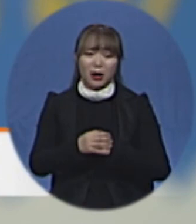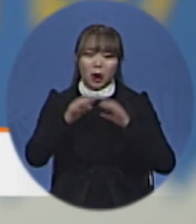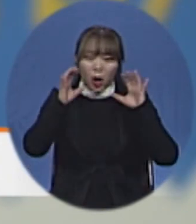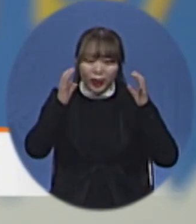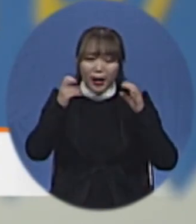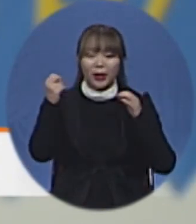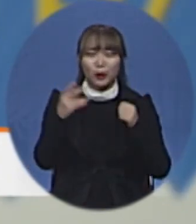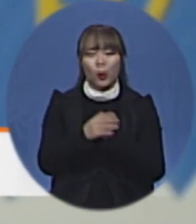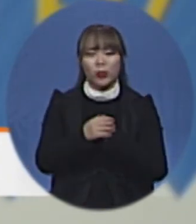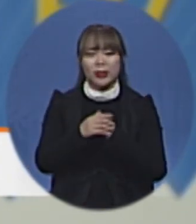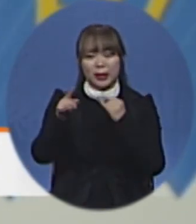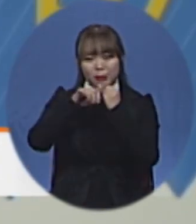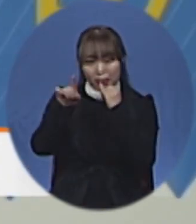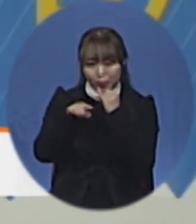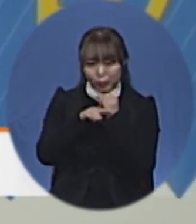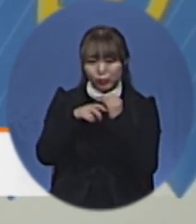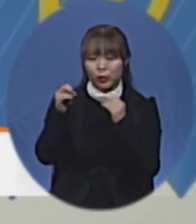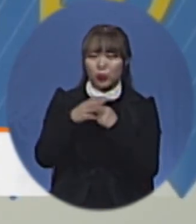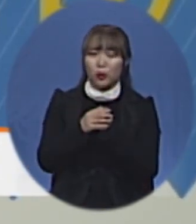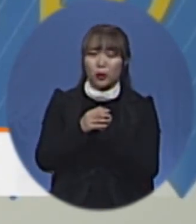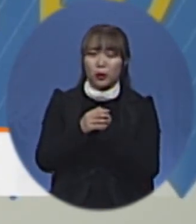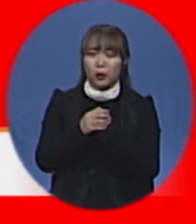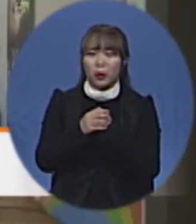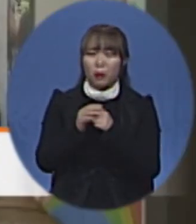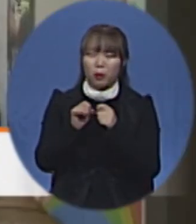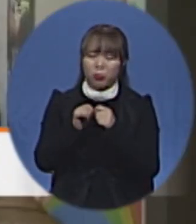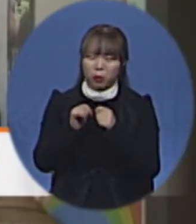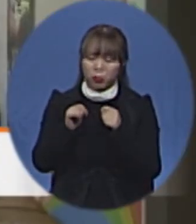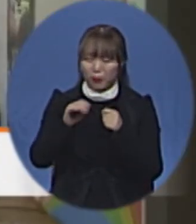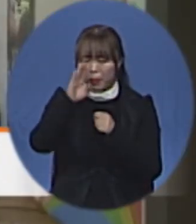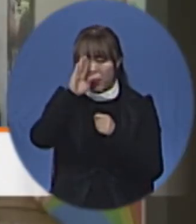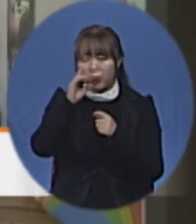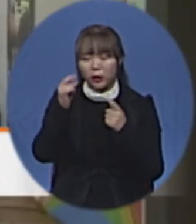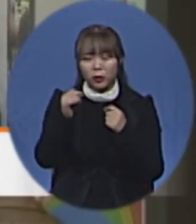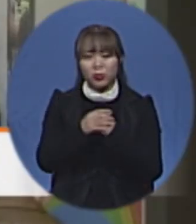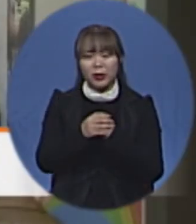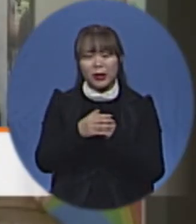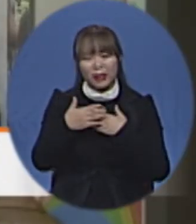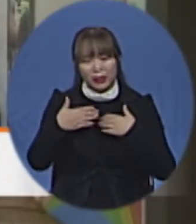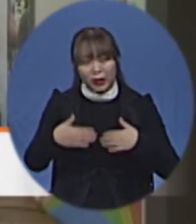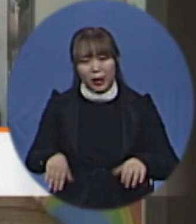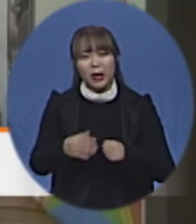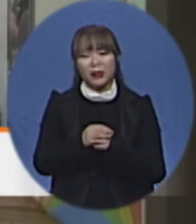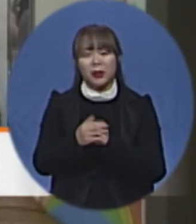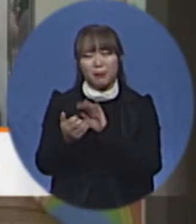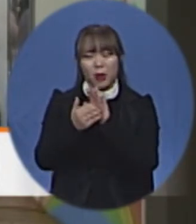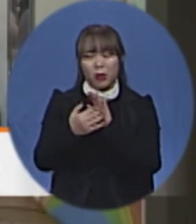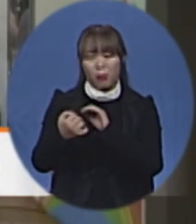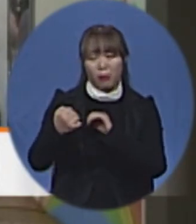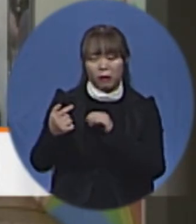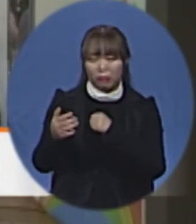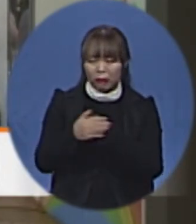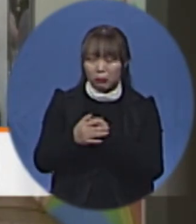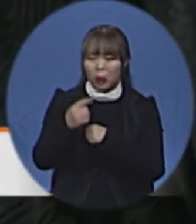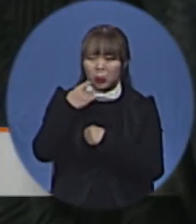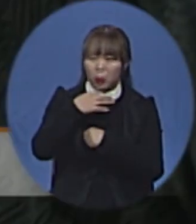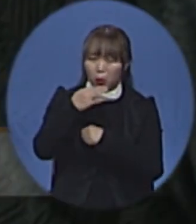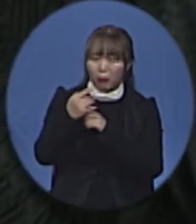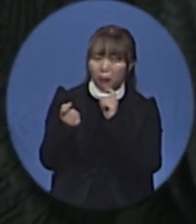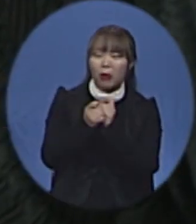어린아이들뿐 아니라 임산부나 만성질환자들 또한 약해진 면역력 때문에 독감에 걸릴 위험이